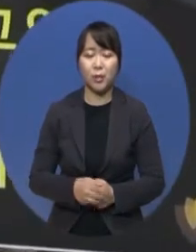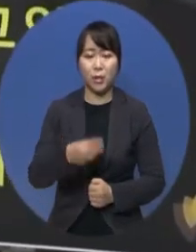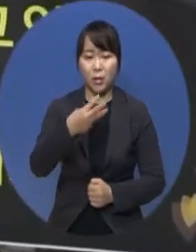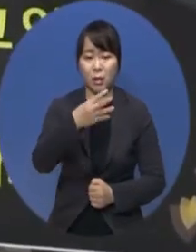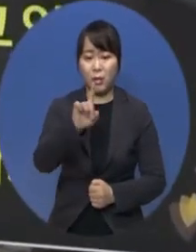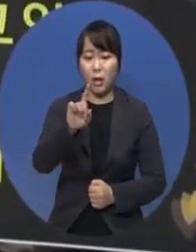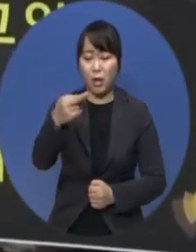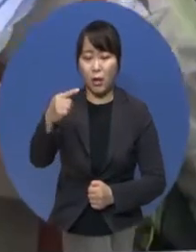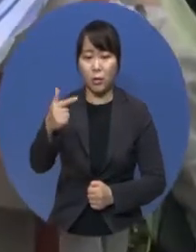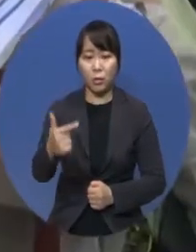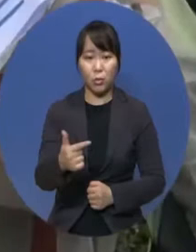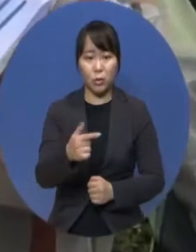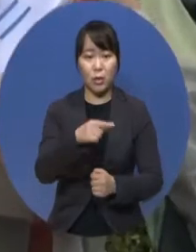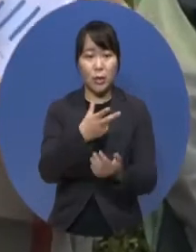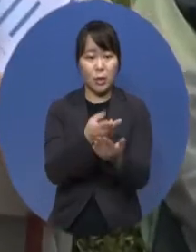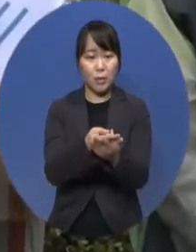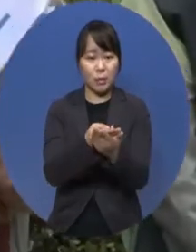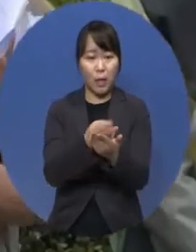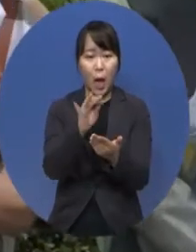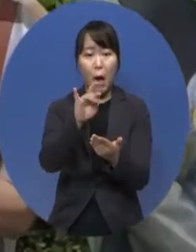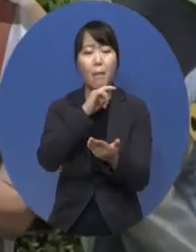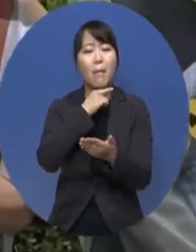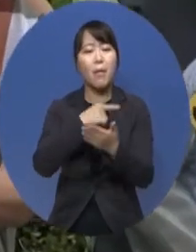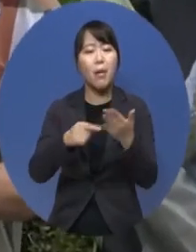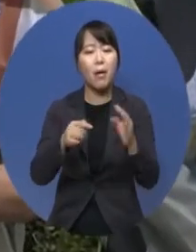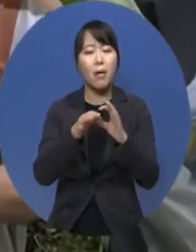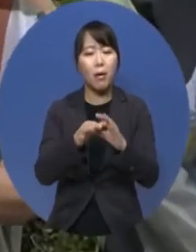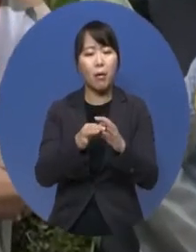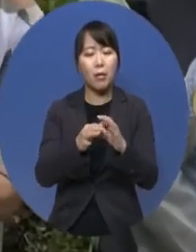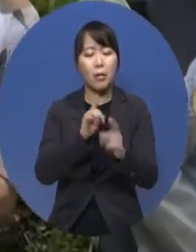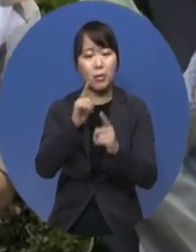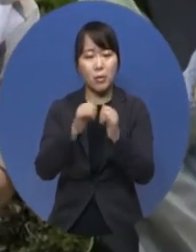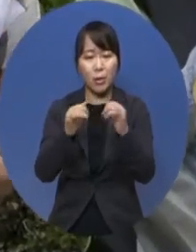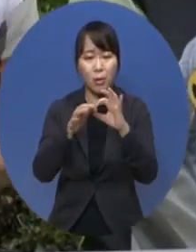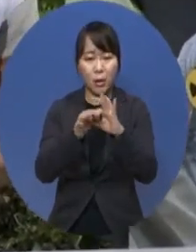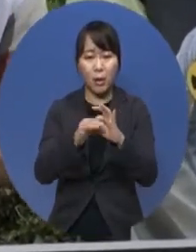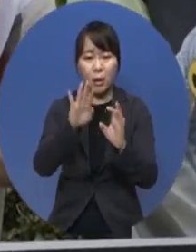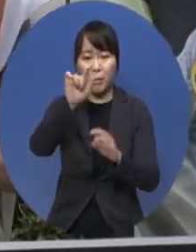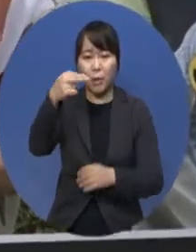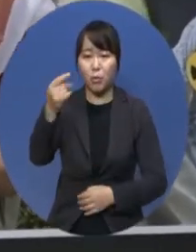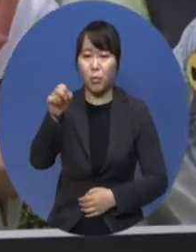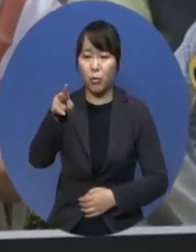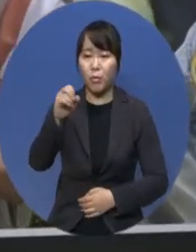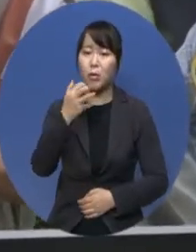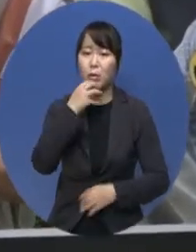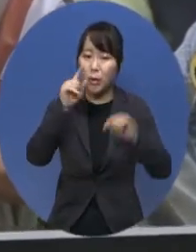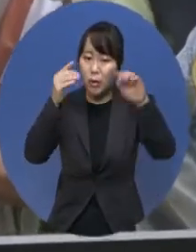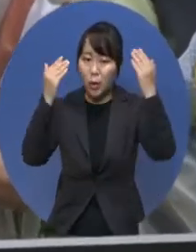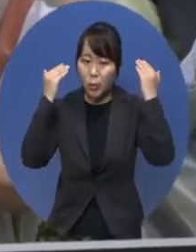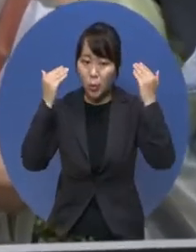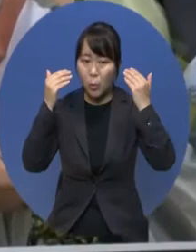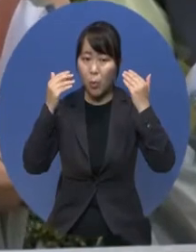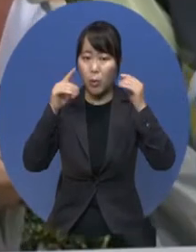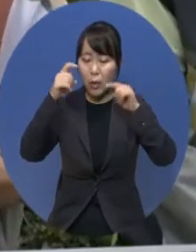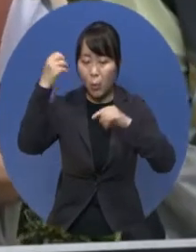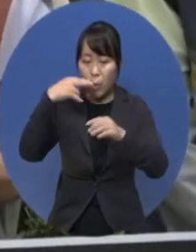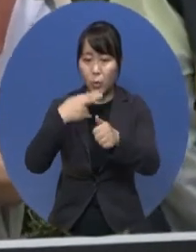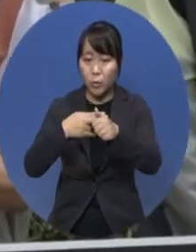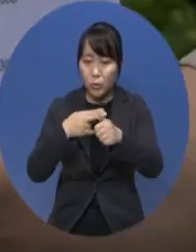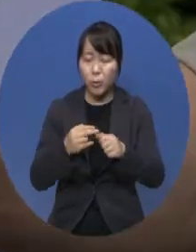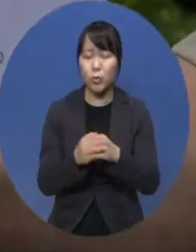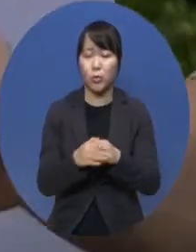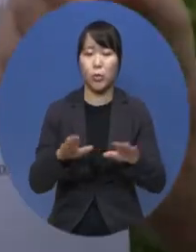라돈 침대 암 피해 신고자의 유형별 현황을 분석한 백터명 서울대학교 보건대학원 교수는